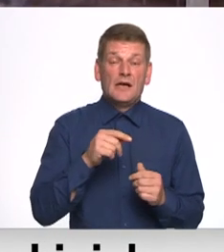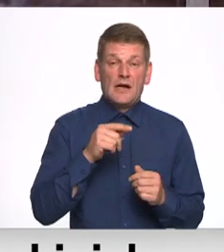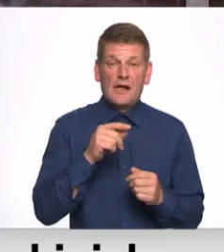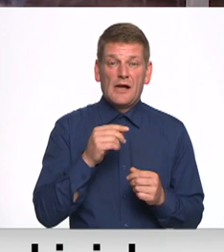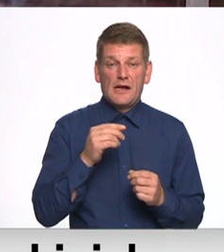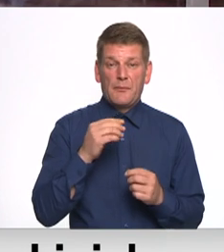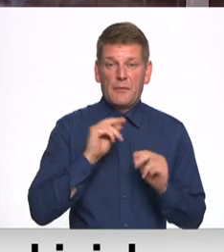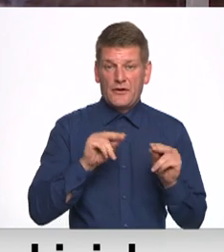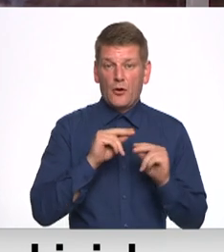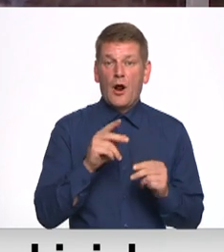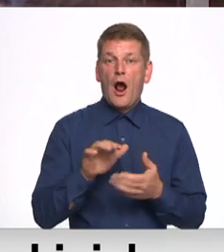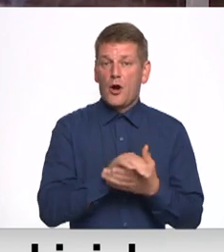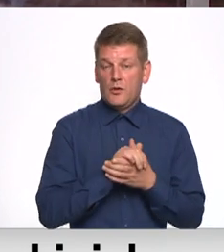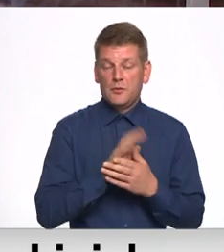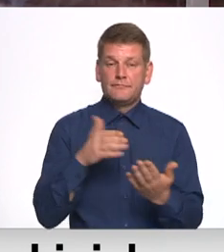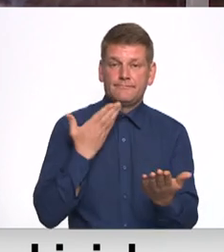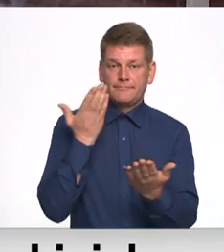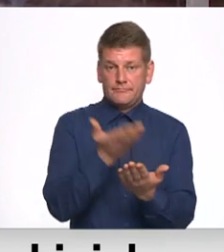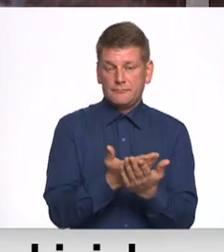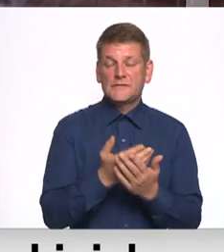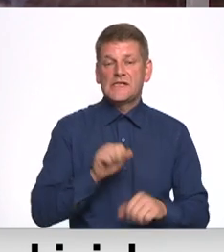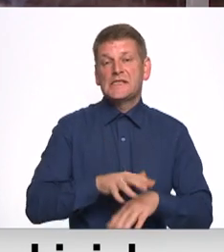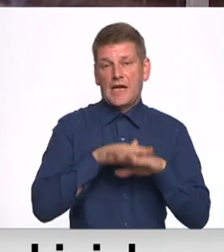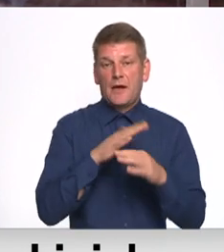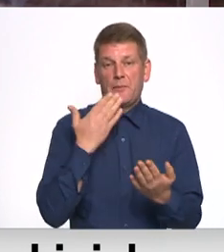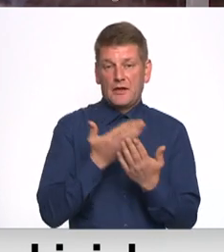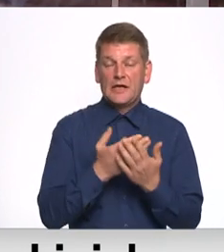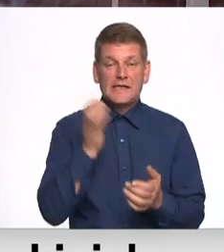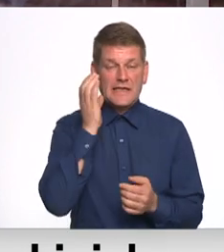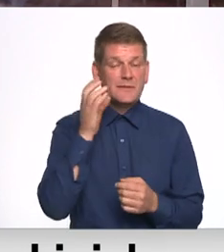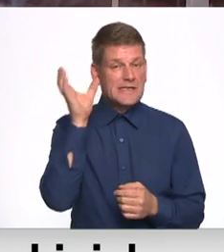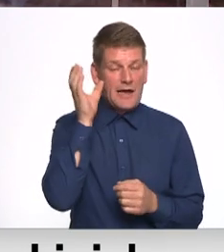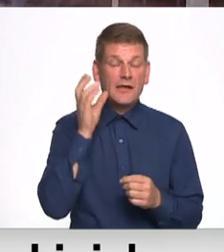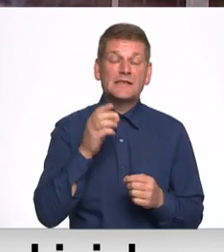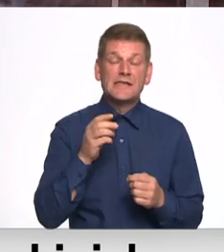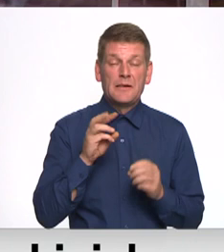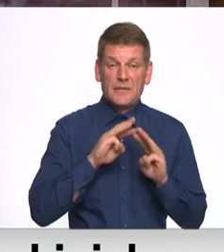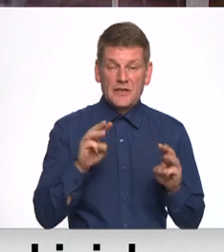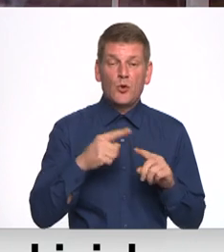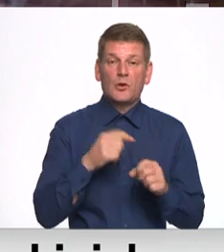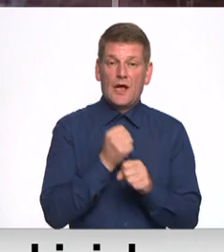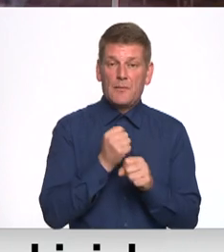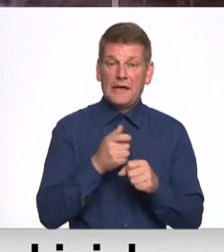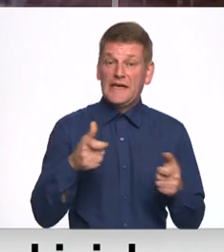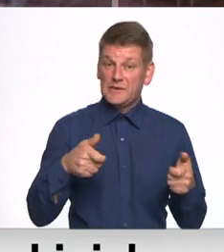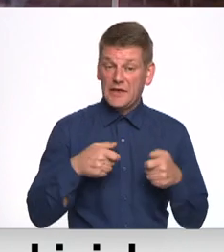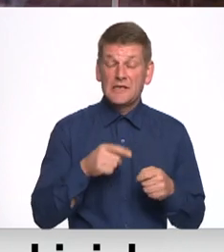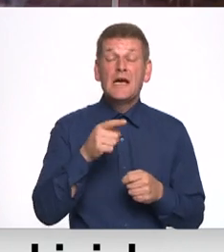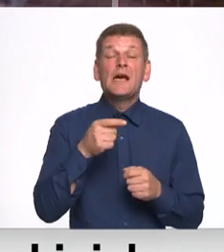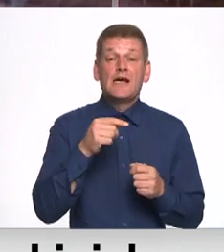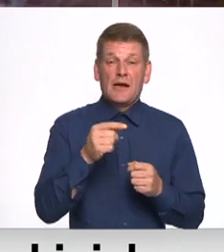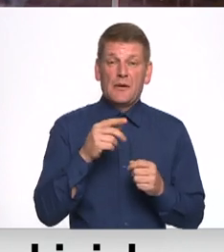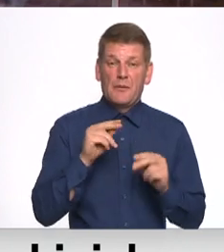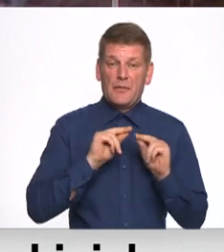iesniegusi oficiālu streika pieteikumu Izglītības un zinātnes ministrijā un Valsts darba inspekcijā. Saskaņā ar to, pedagogu